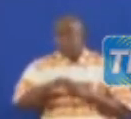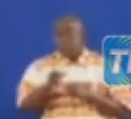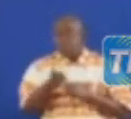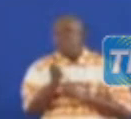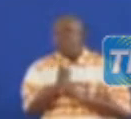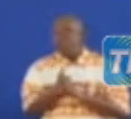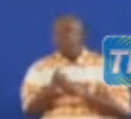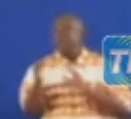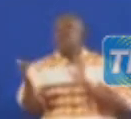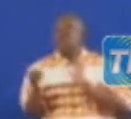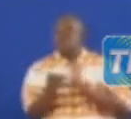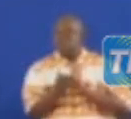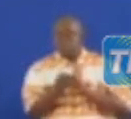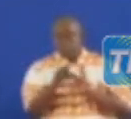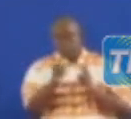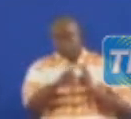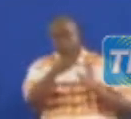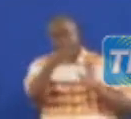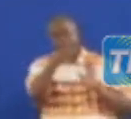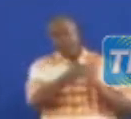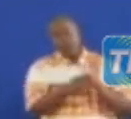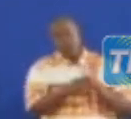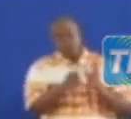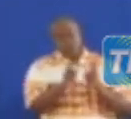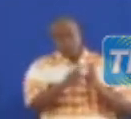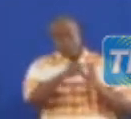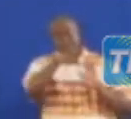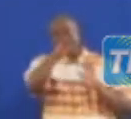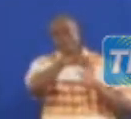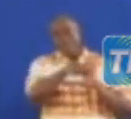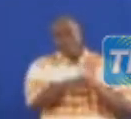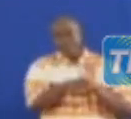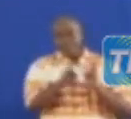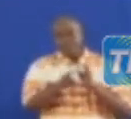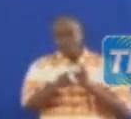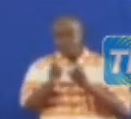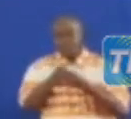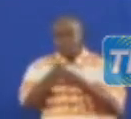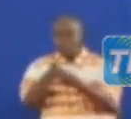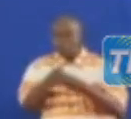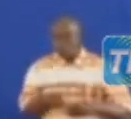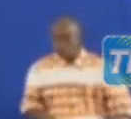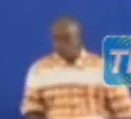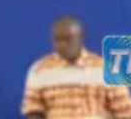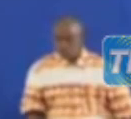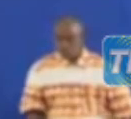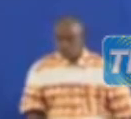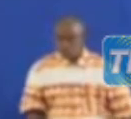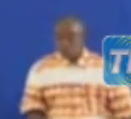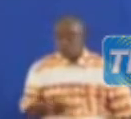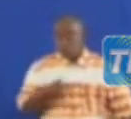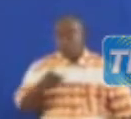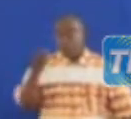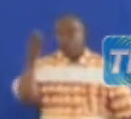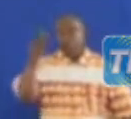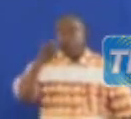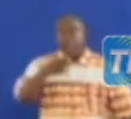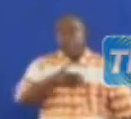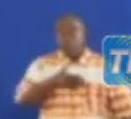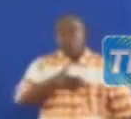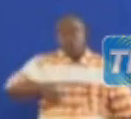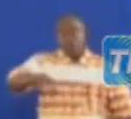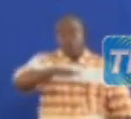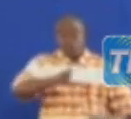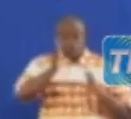kuzingatia sheria, kanuni, taratibu na miongozo. Mheshimiwa Spika, hotuba yangu itazungumzia maeneo makuu